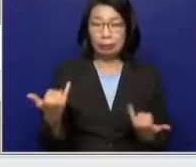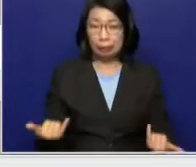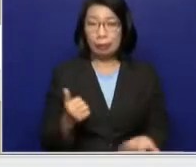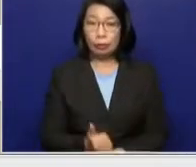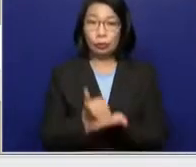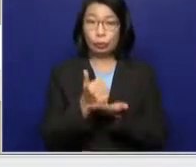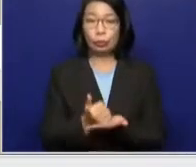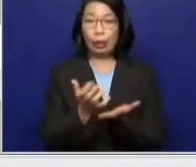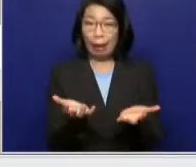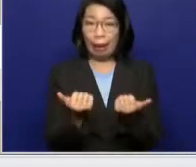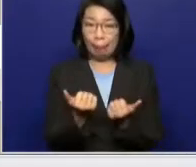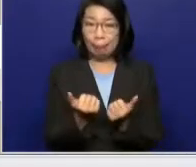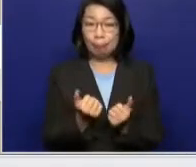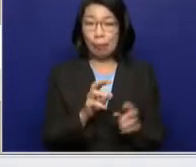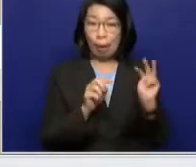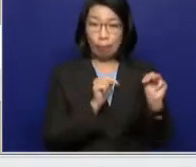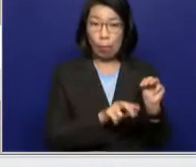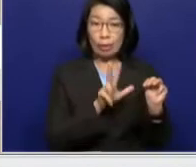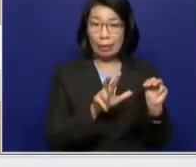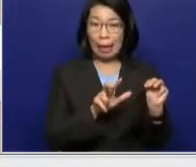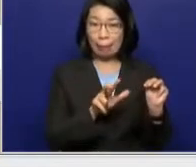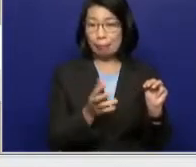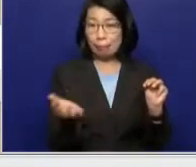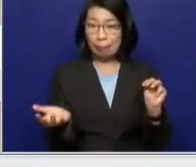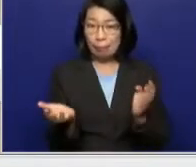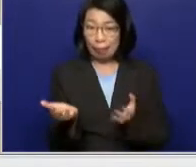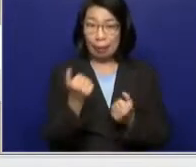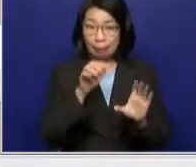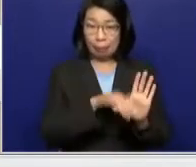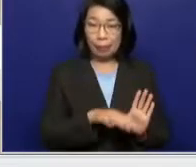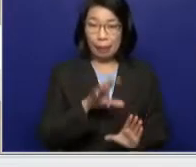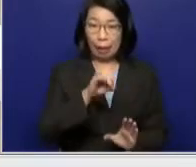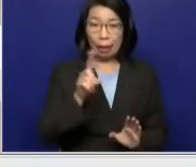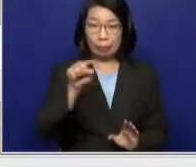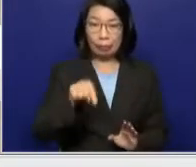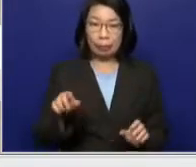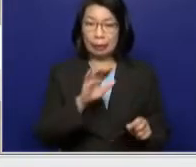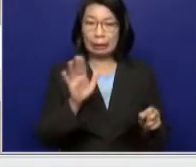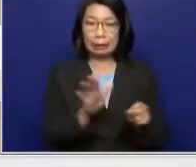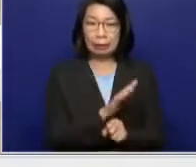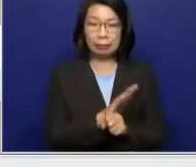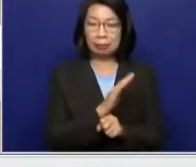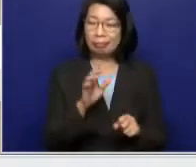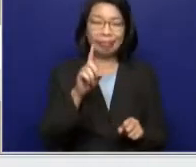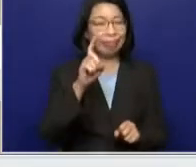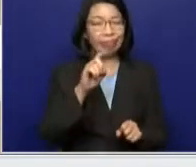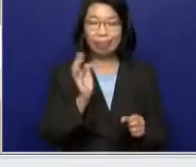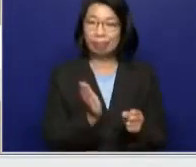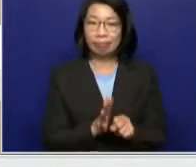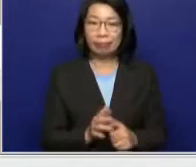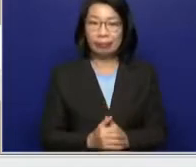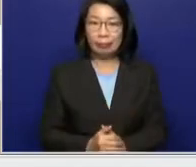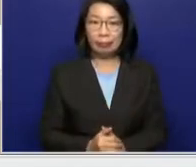นักเรียนม.3นะครับจำนวน 51% ไปเรียนได้อย่างไม่ถึงแน่นอนครับน